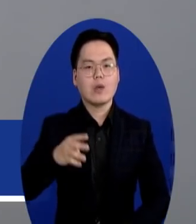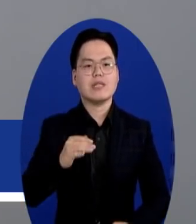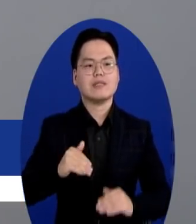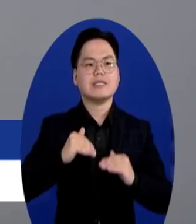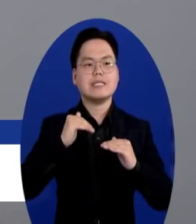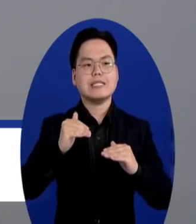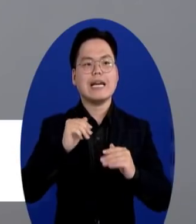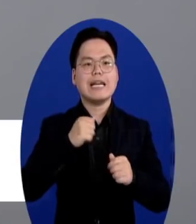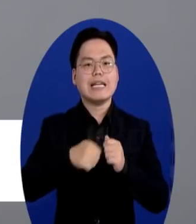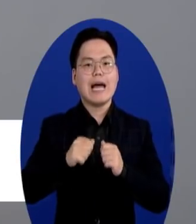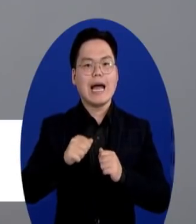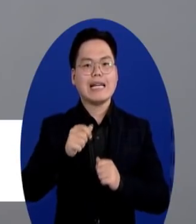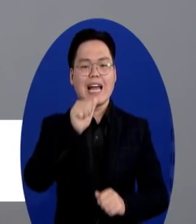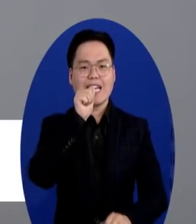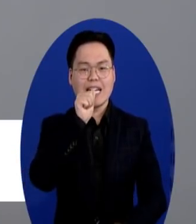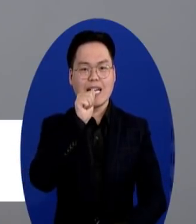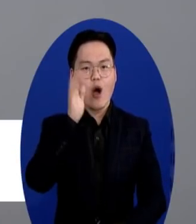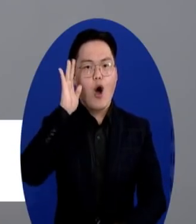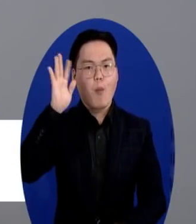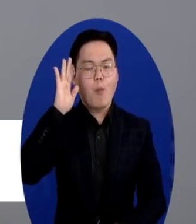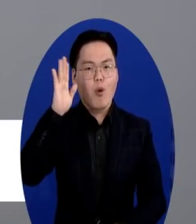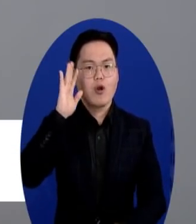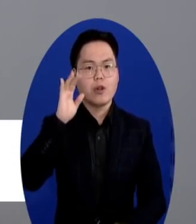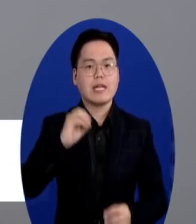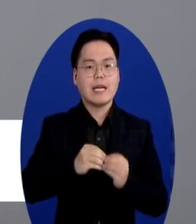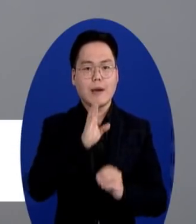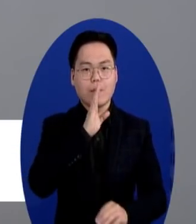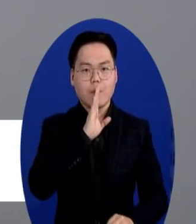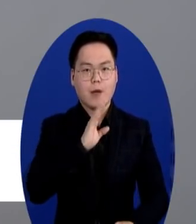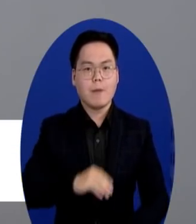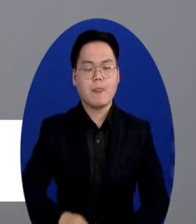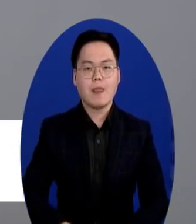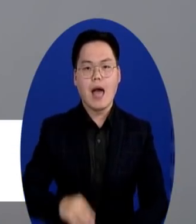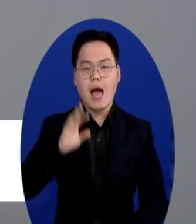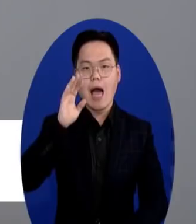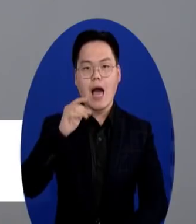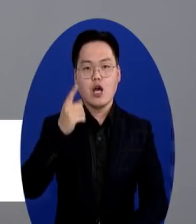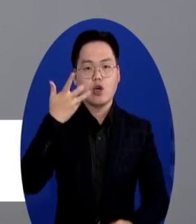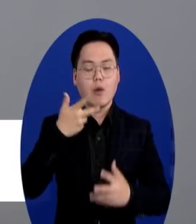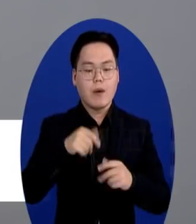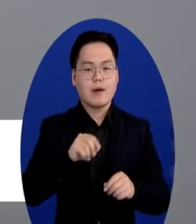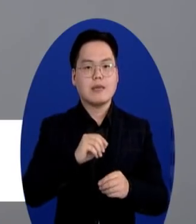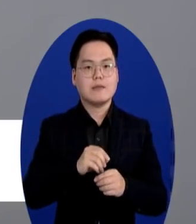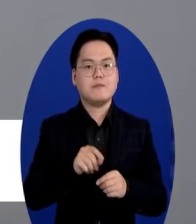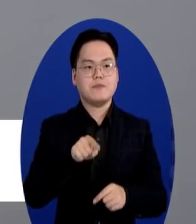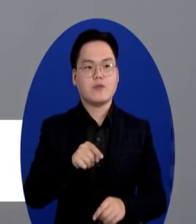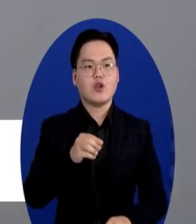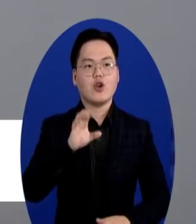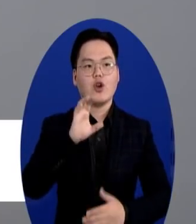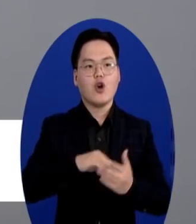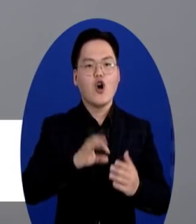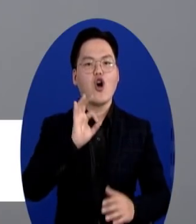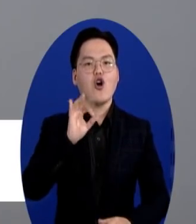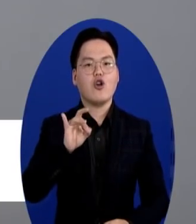үйл ажиллагаа зардлаа хэмнэе гэдэг юм болгарга даалгавар болгож өгч байгаа. Ийм арга хэмжээ авсны үндсэн дээр бид тэр 44 төрийн хөсөрийг бий